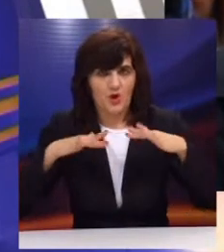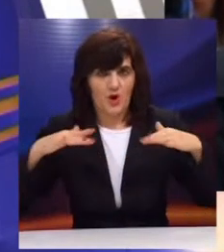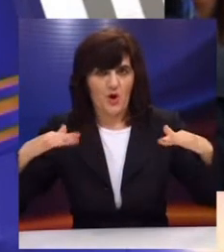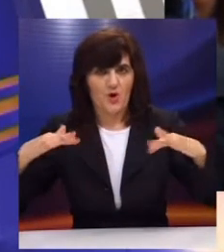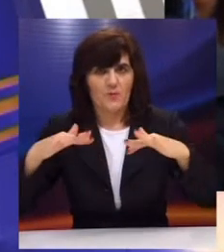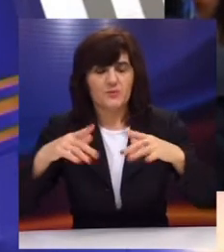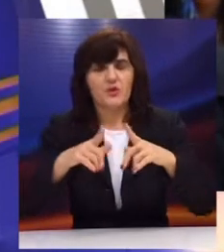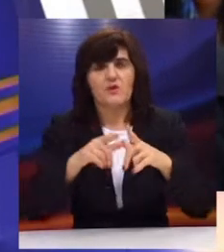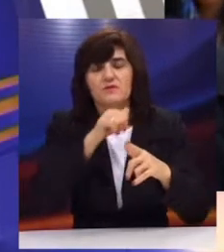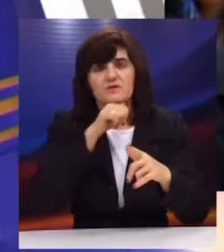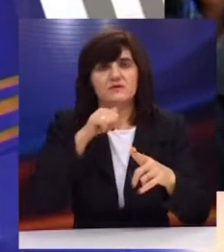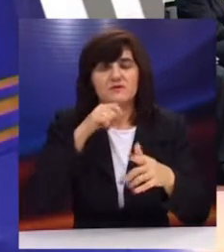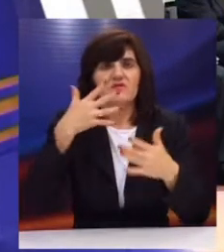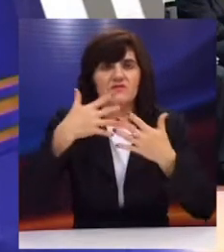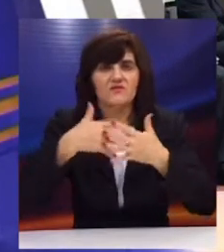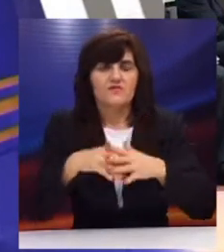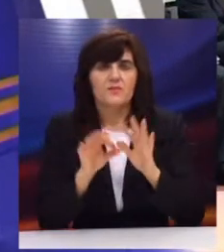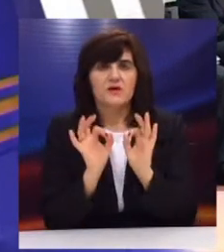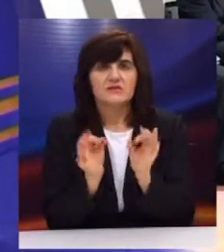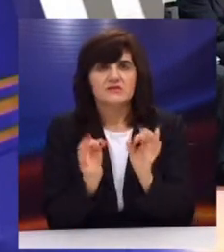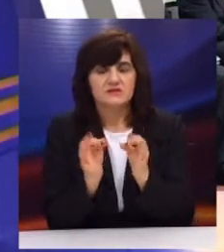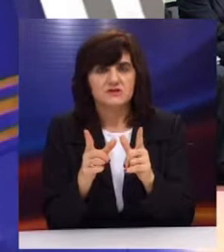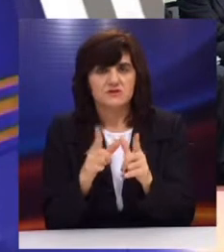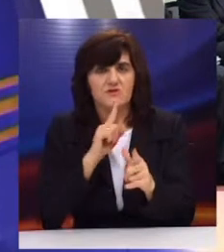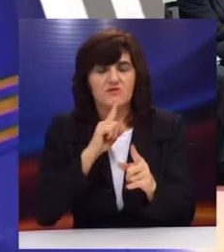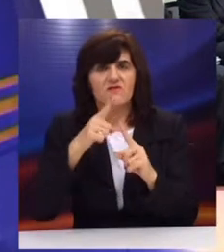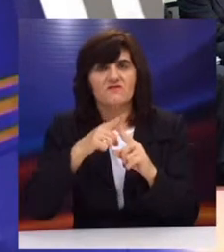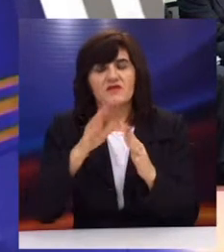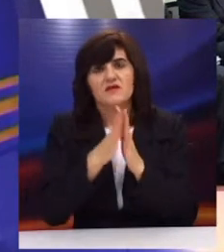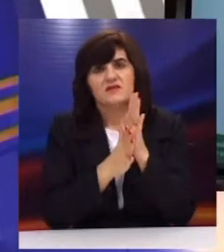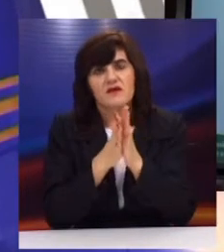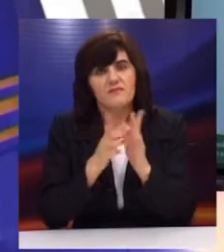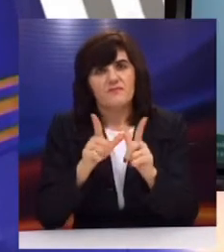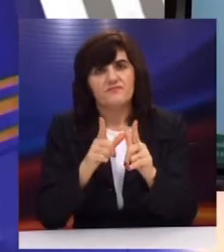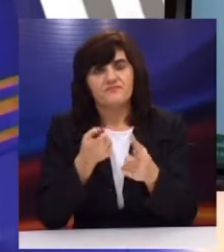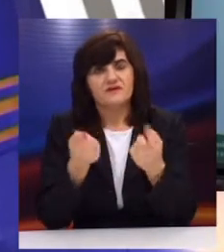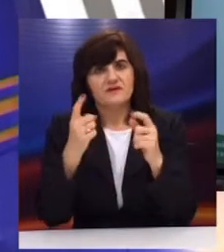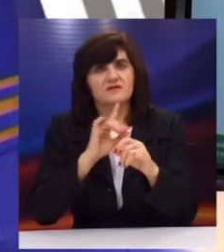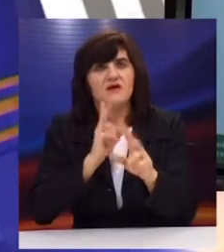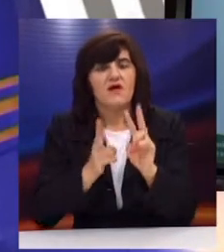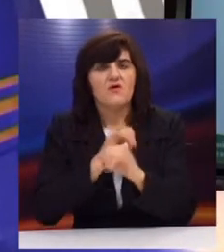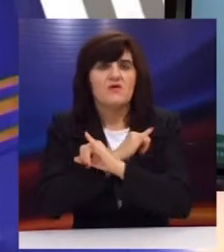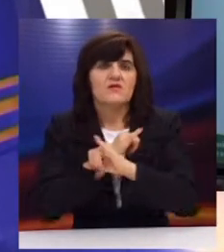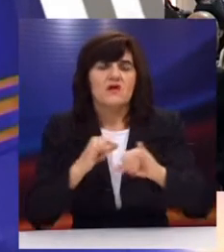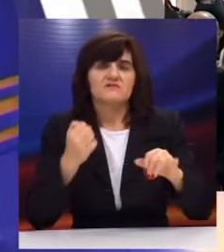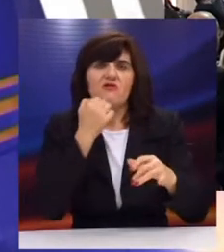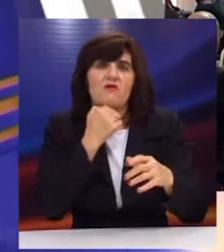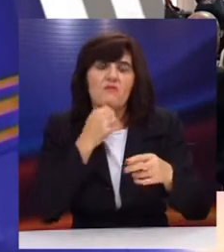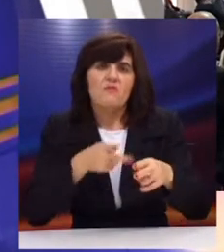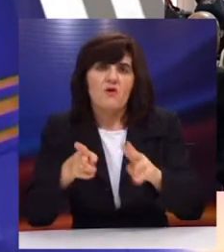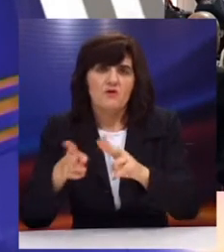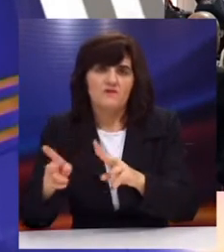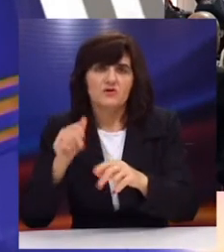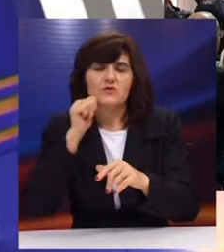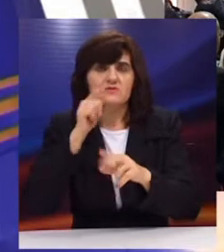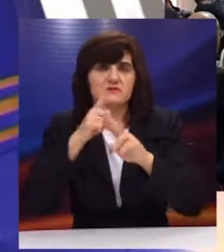državnih institucija, agrarnih kompanija i stručnjake agrarne ekonomije na temu realizacije pomenute strategije razvoja poljoprivrede. Forum se